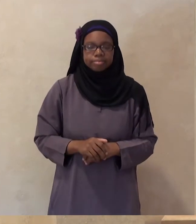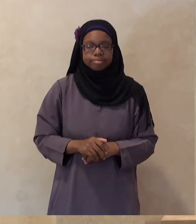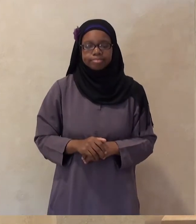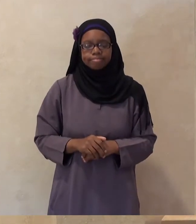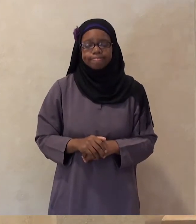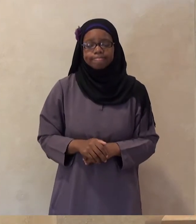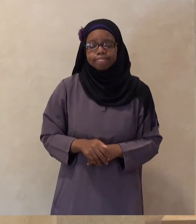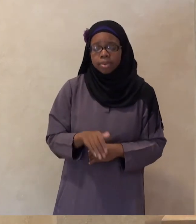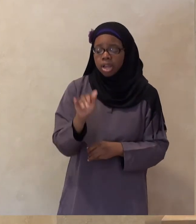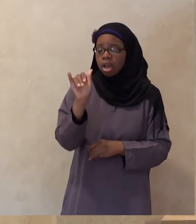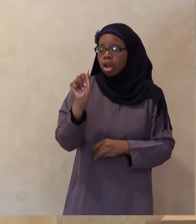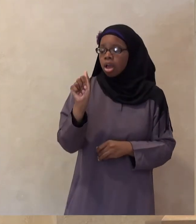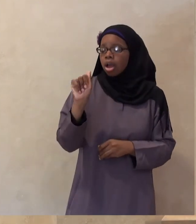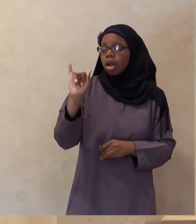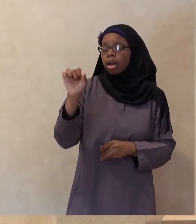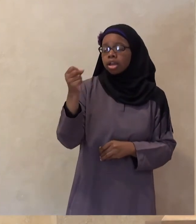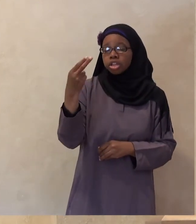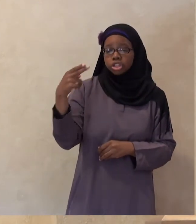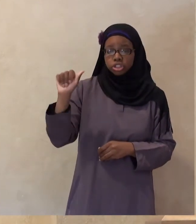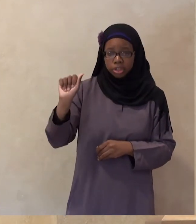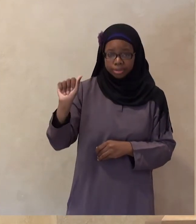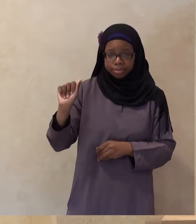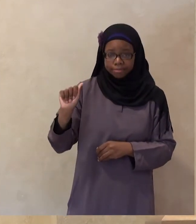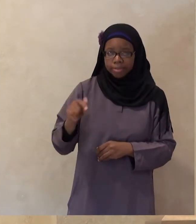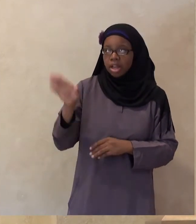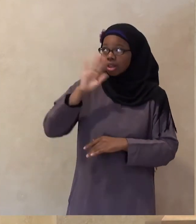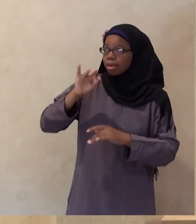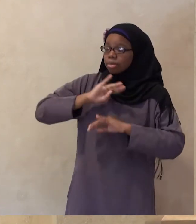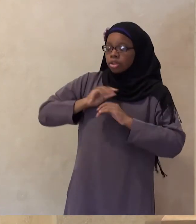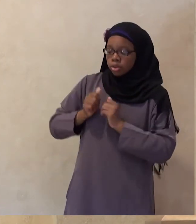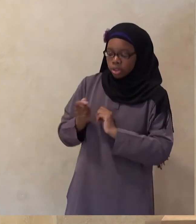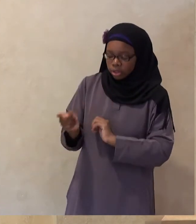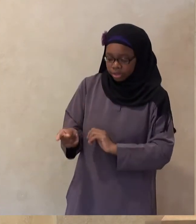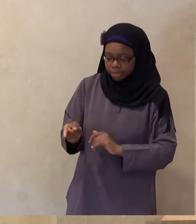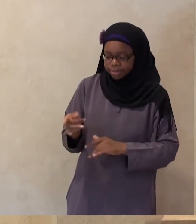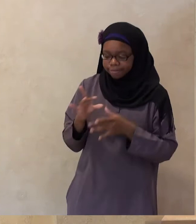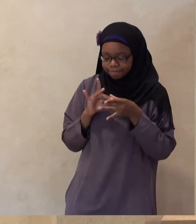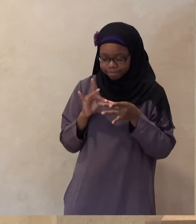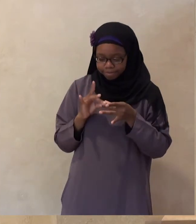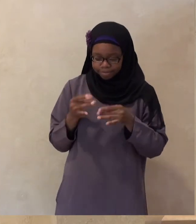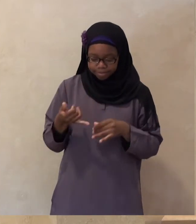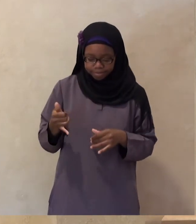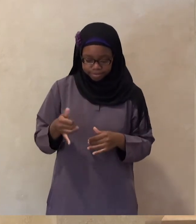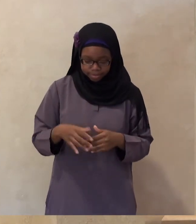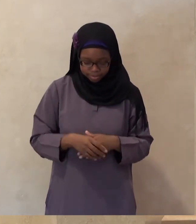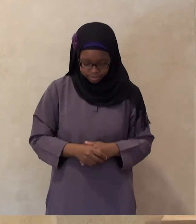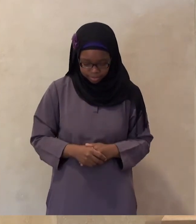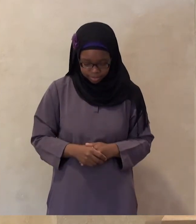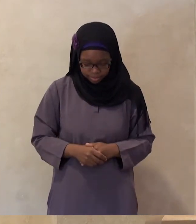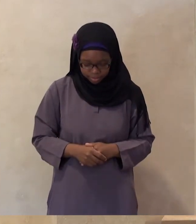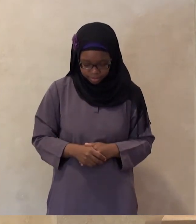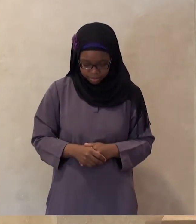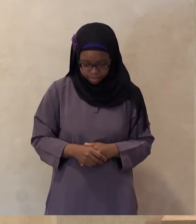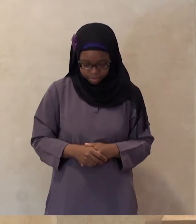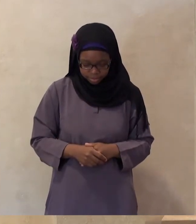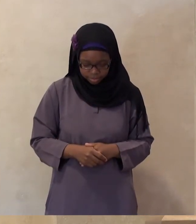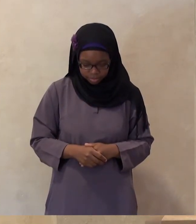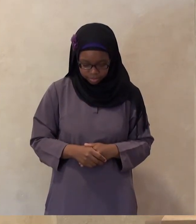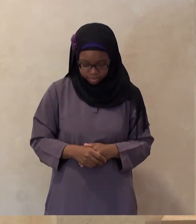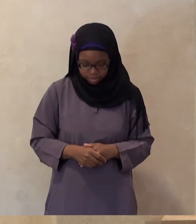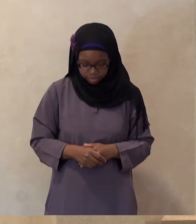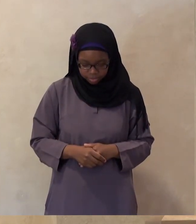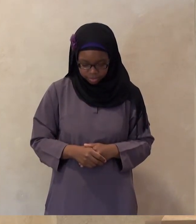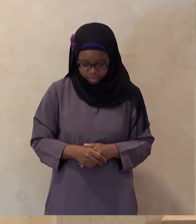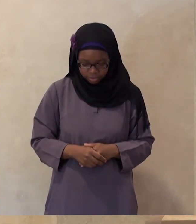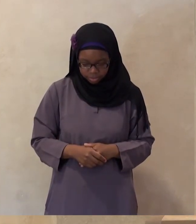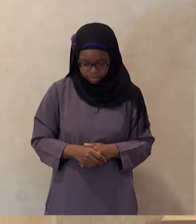Siddiqa radiyallahu ta'ala anha narrates, she said, قالت كان رسول الله صلى الله عليه وسلم يصوم حتى نقول لا